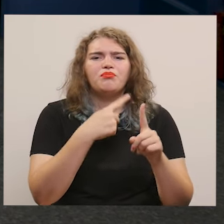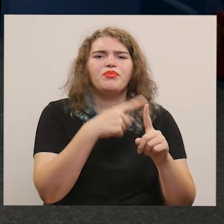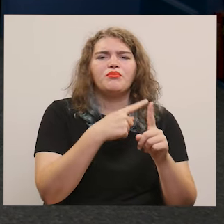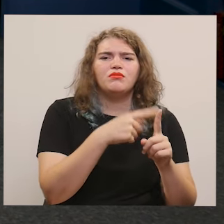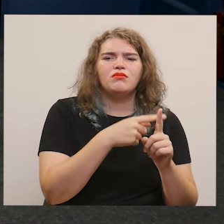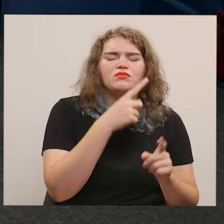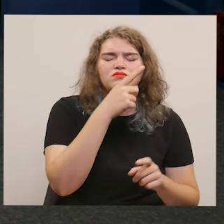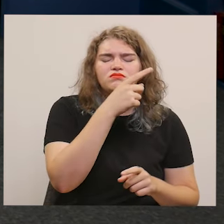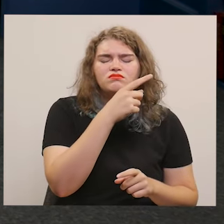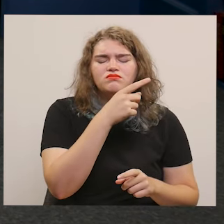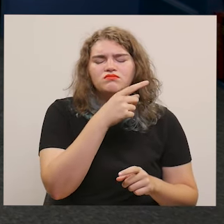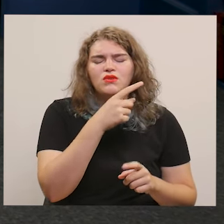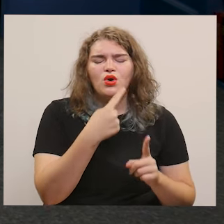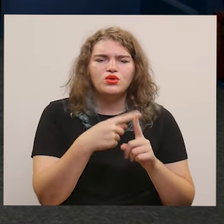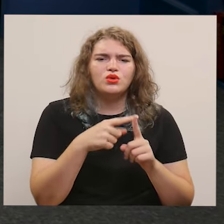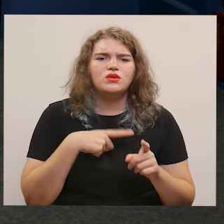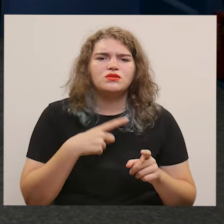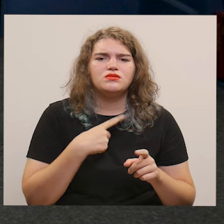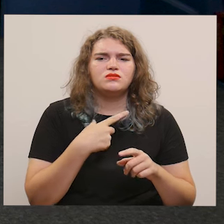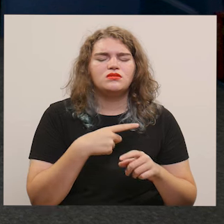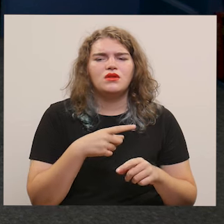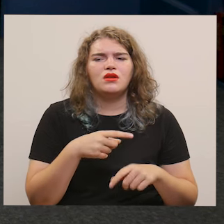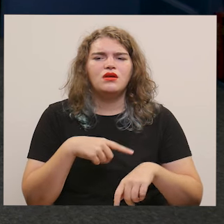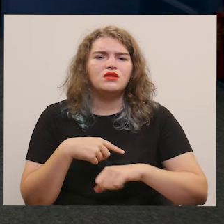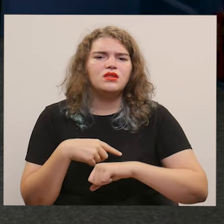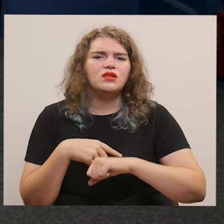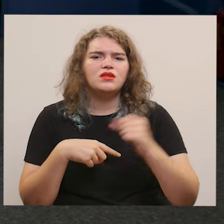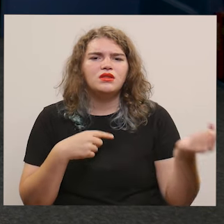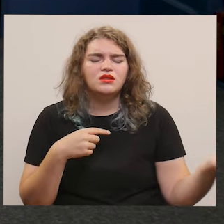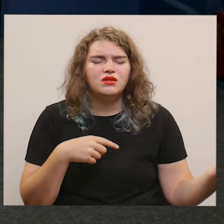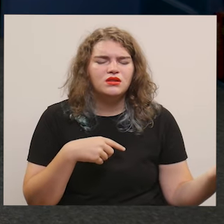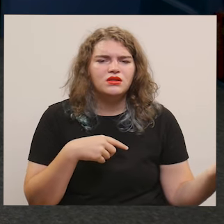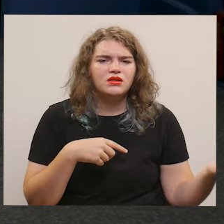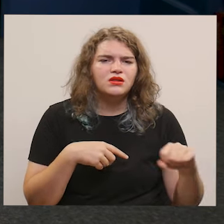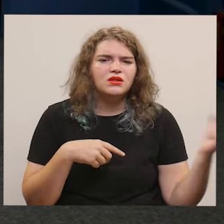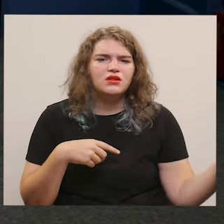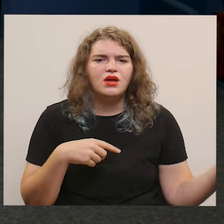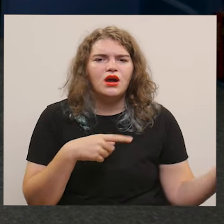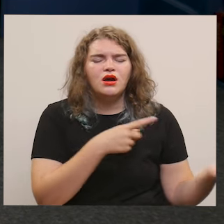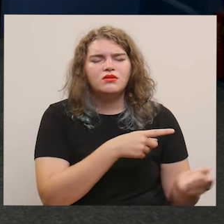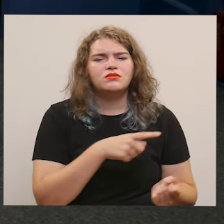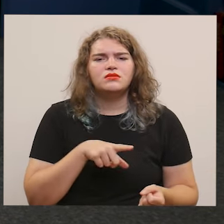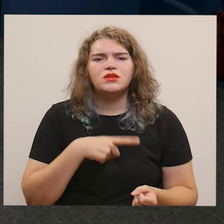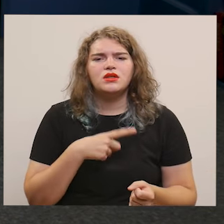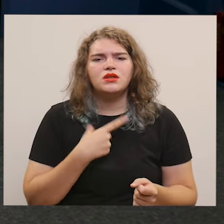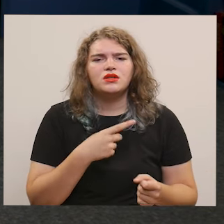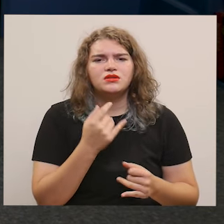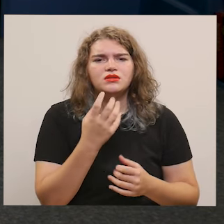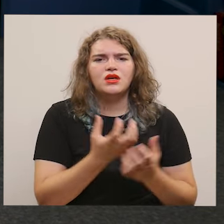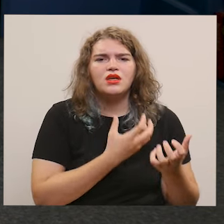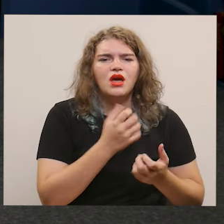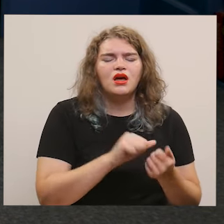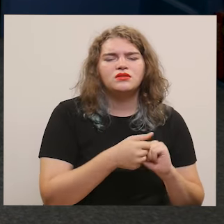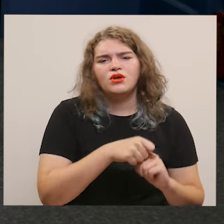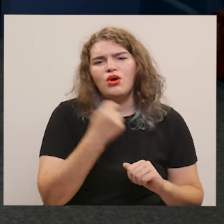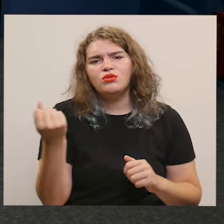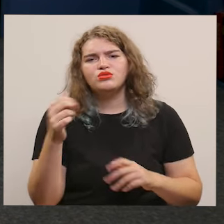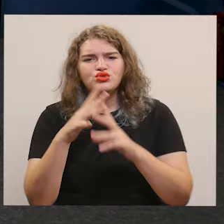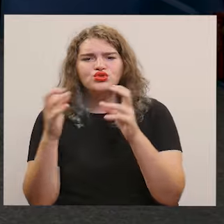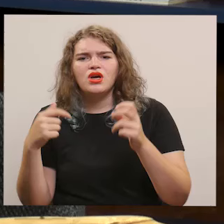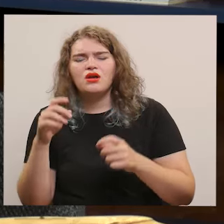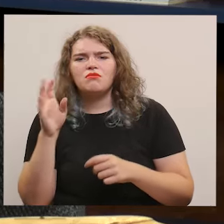e raiul, în stânga iadul și clar drumul meu spre iad. Așa îmi spusese mama mea adoptivă într-o doară când am mers odată cu ea